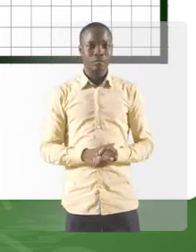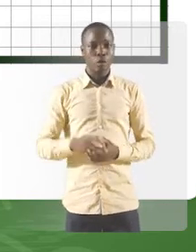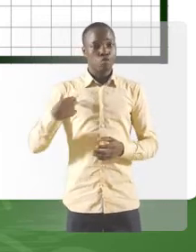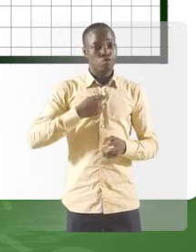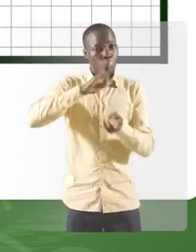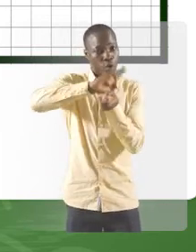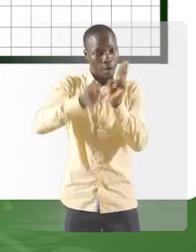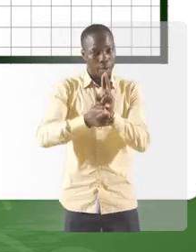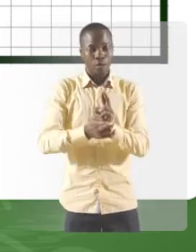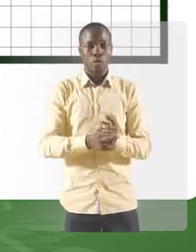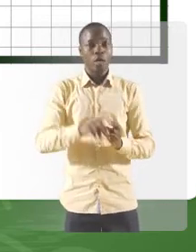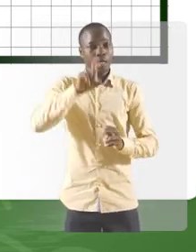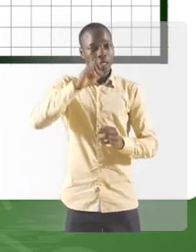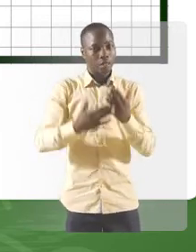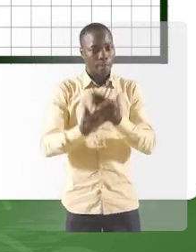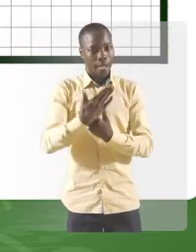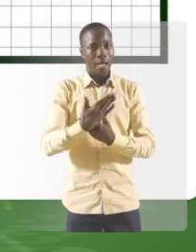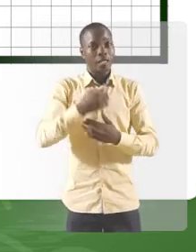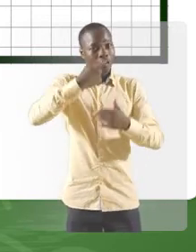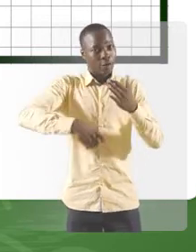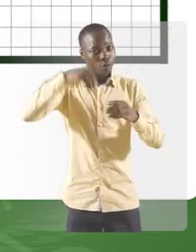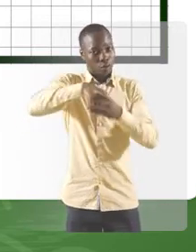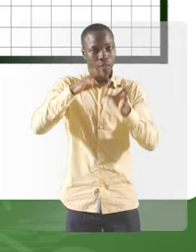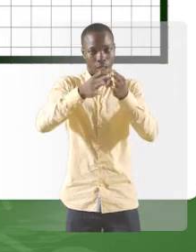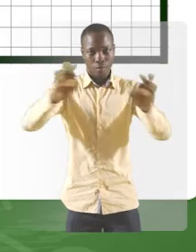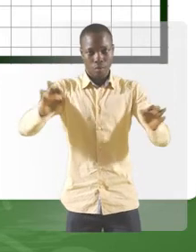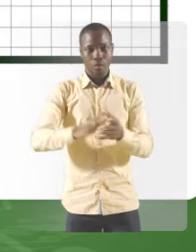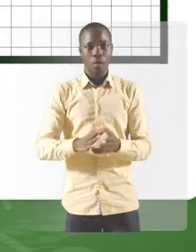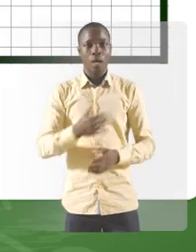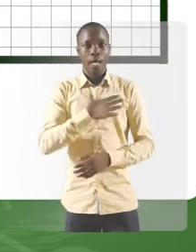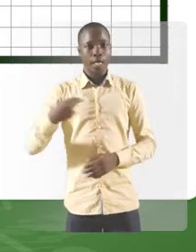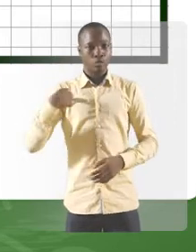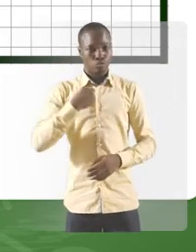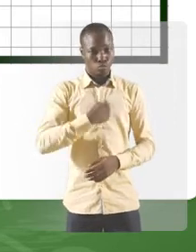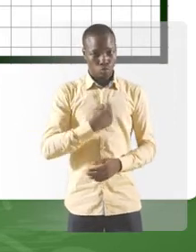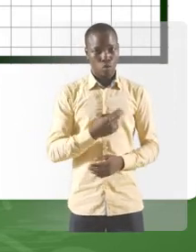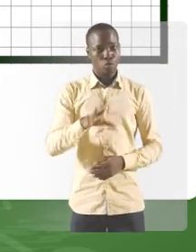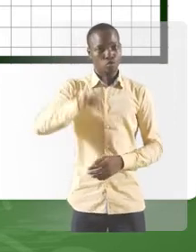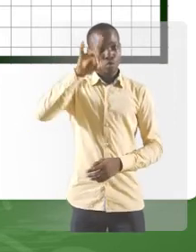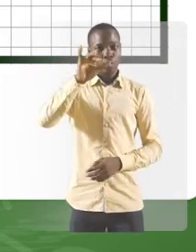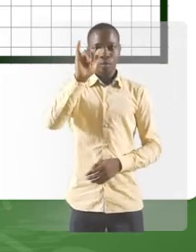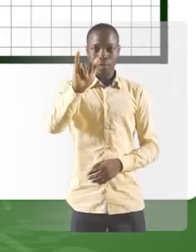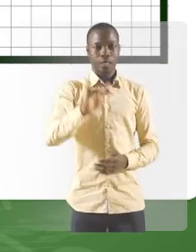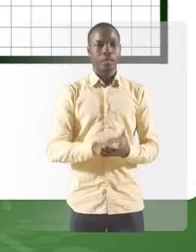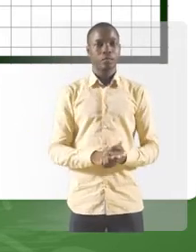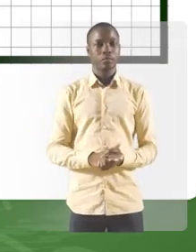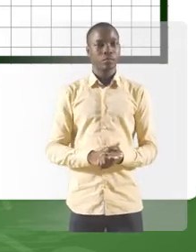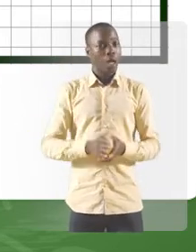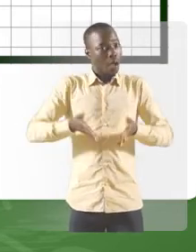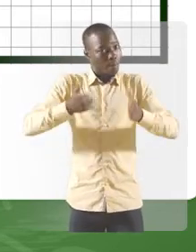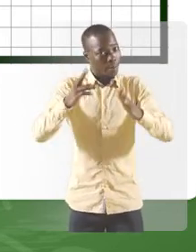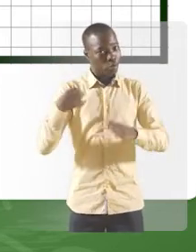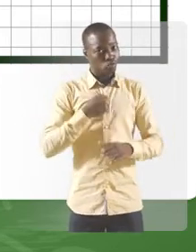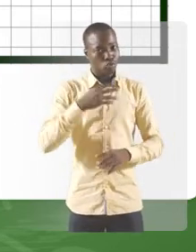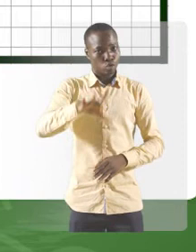Nous remplaçons x par sa valeur dans l'équation et nous déterminons y. Donc, ce qui va nous permettre